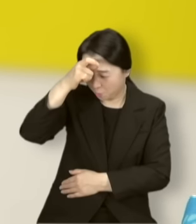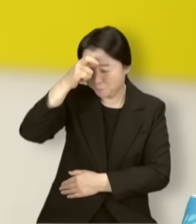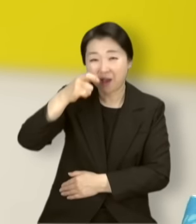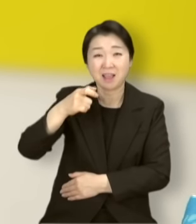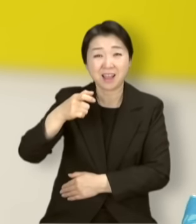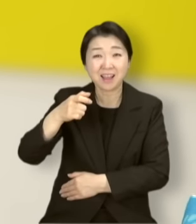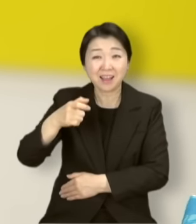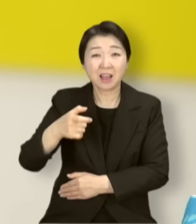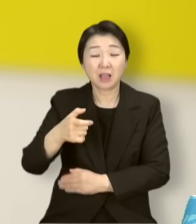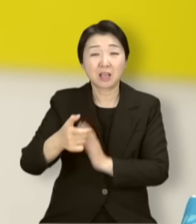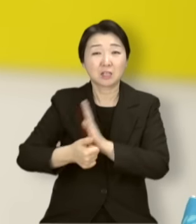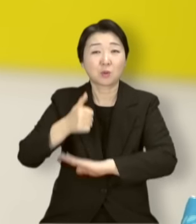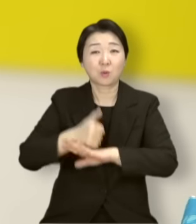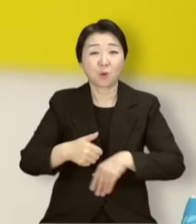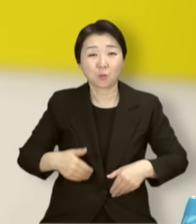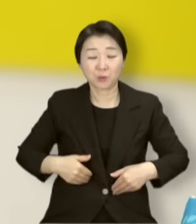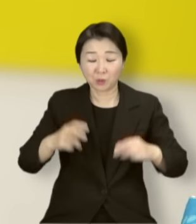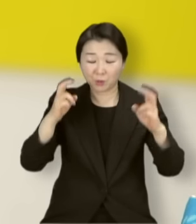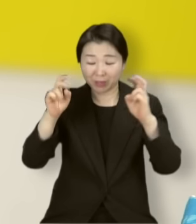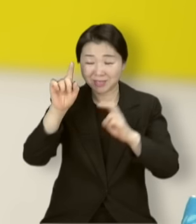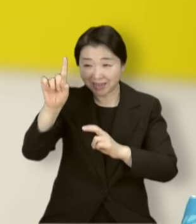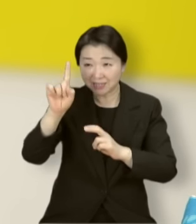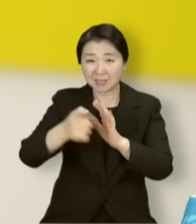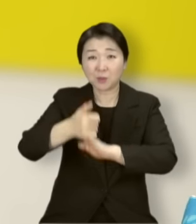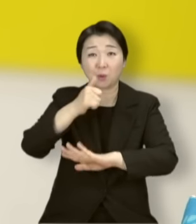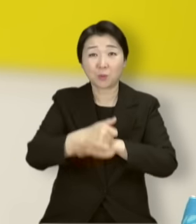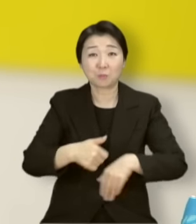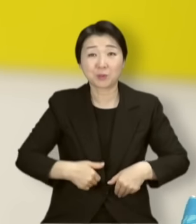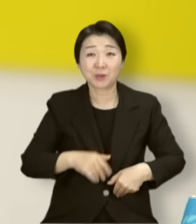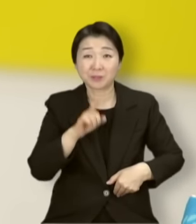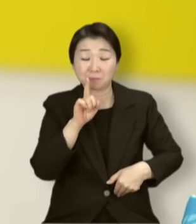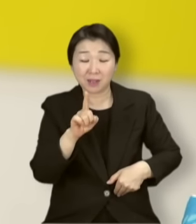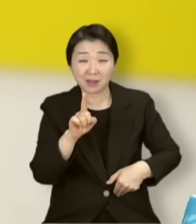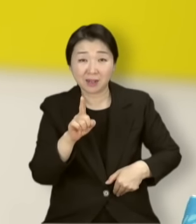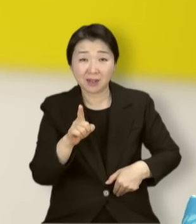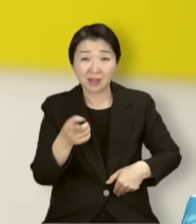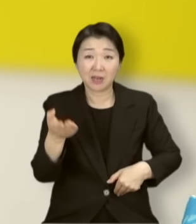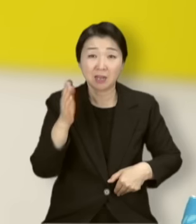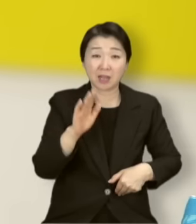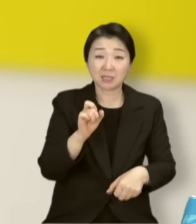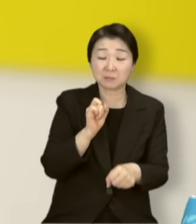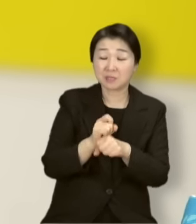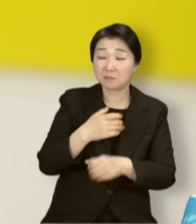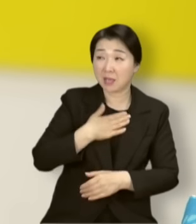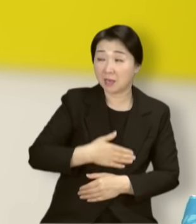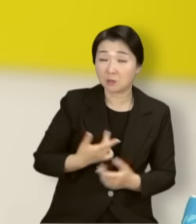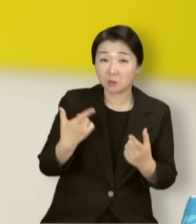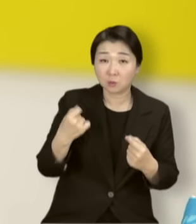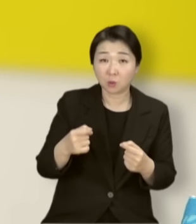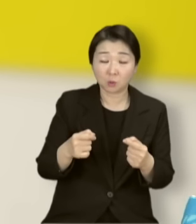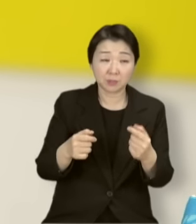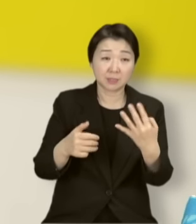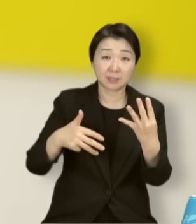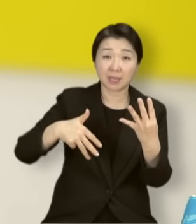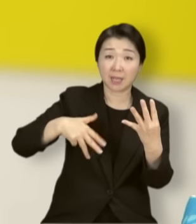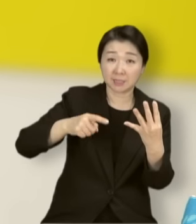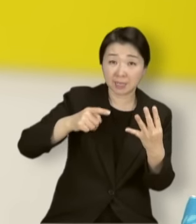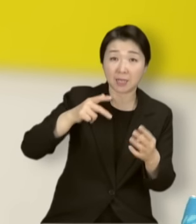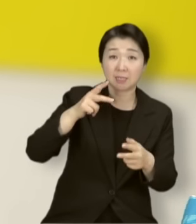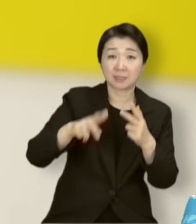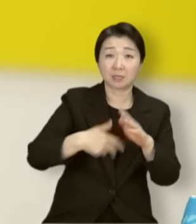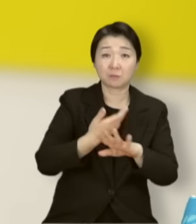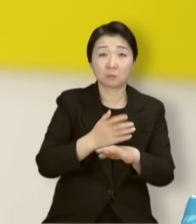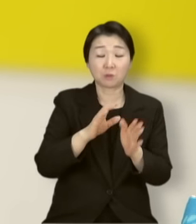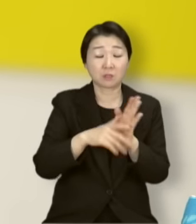한 직장에서 성공해야 되고 근데 뭐 이미 아시지만 4차 산업혁명 시대 네.